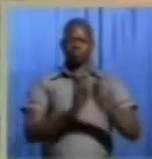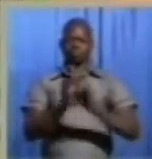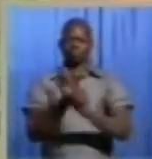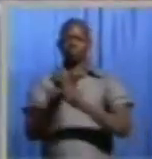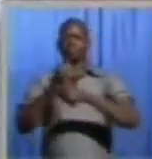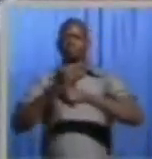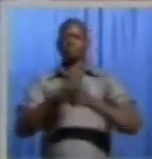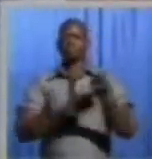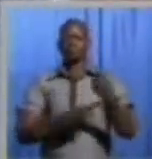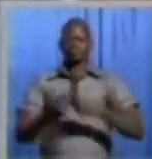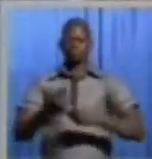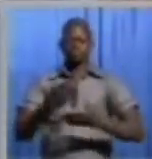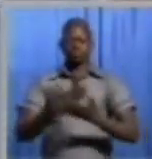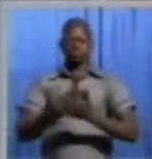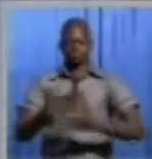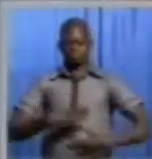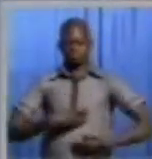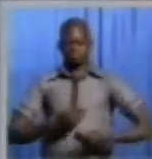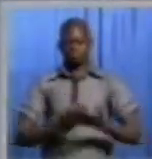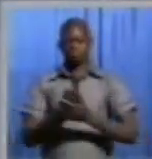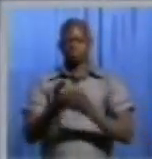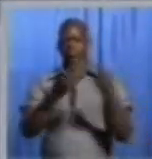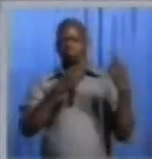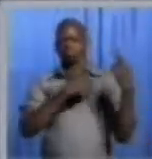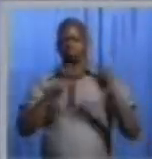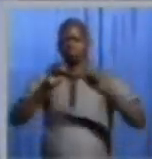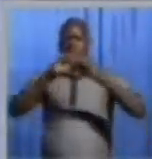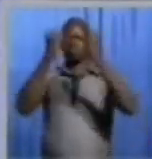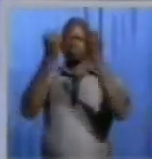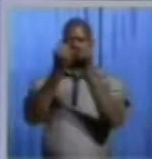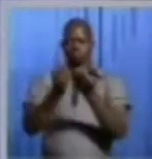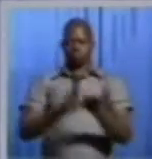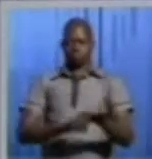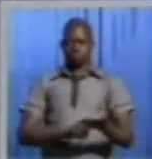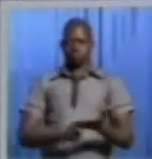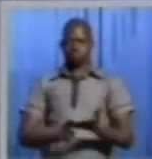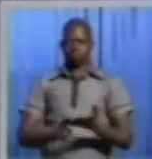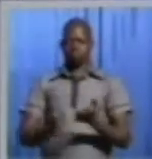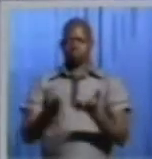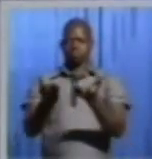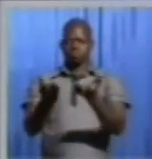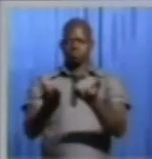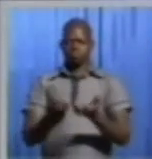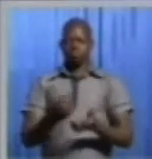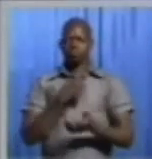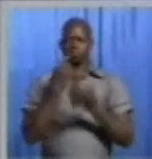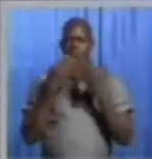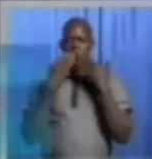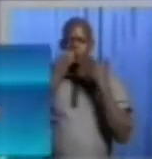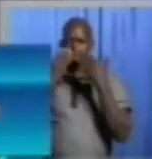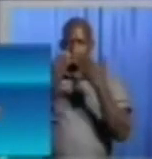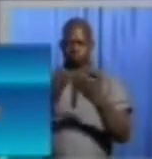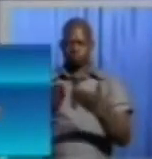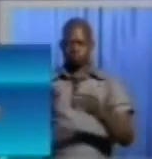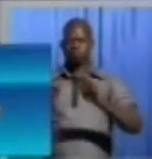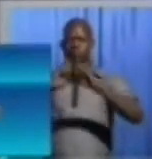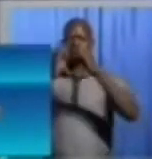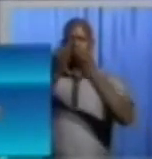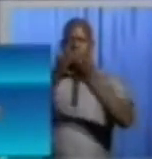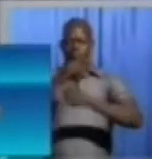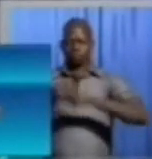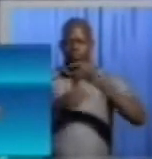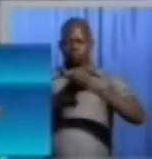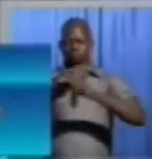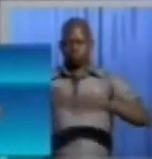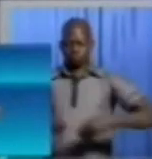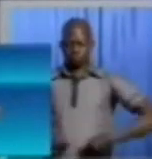bien appréciée par les responsables des structures sanitaires. Je voudrais surtout remercier le Cercle national des jeunes, une